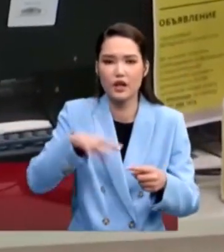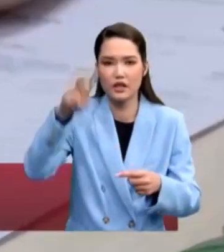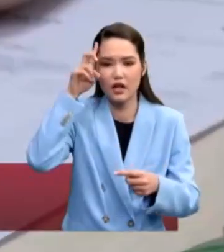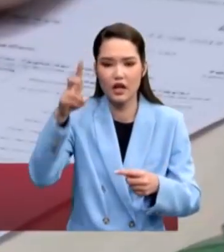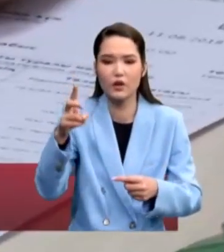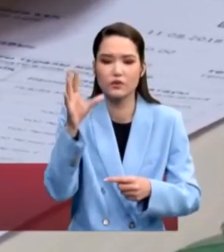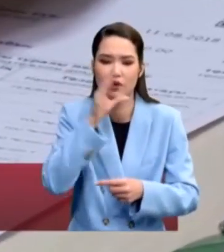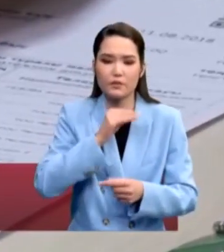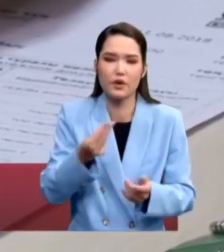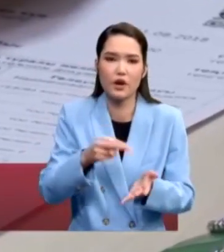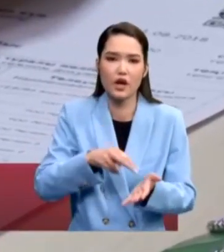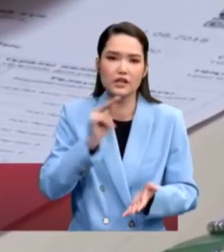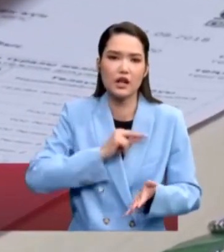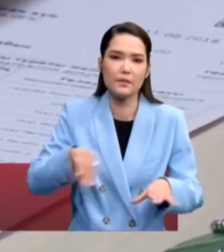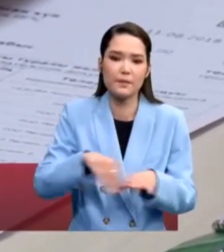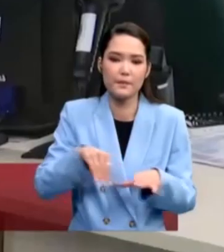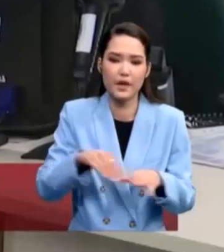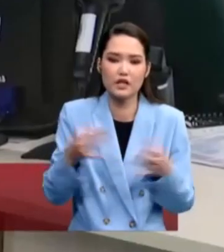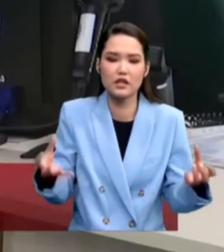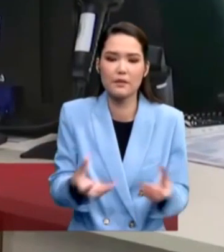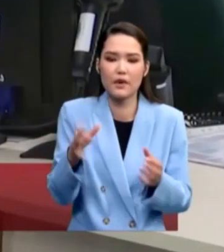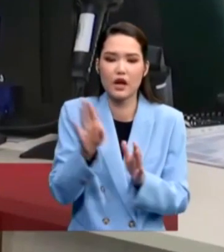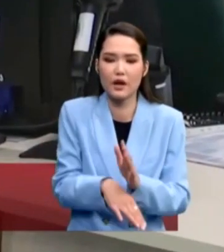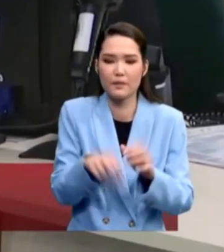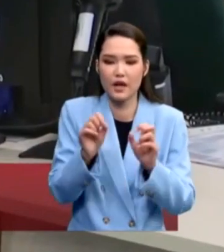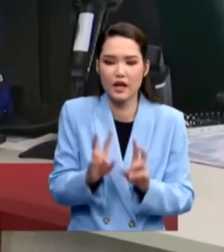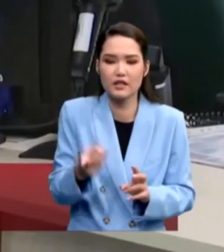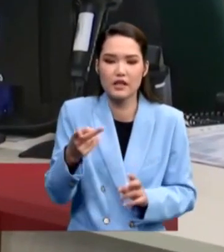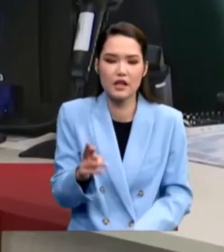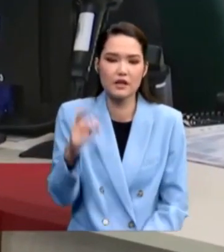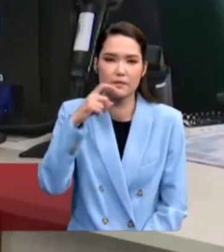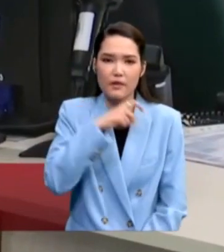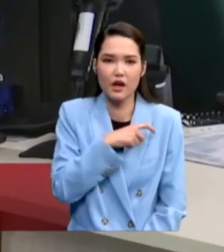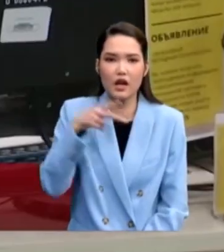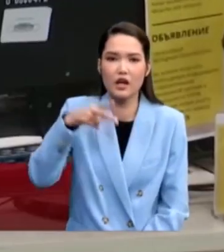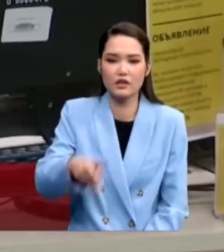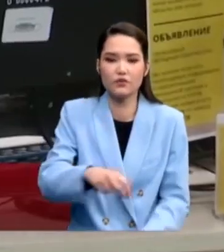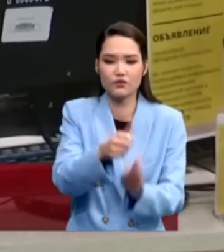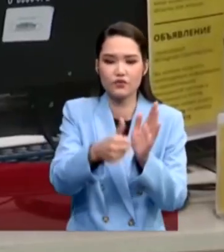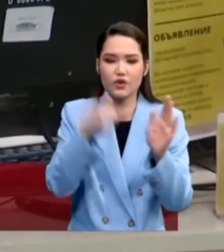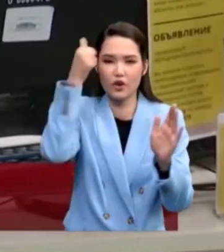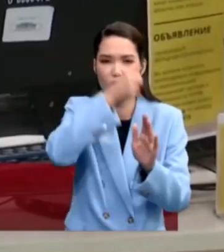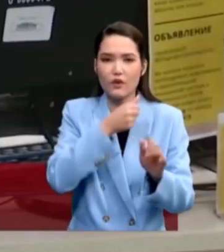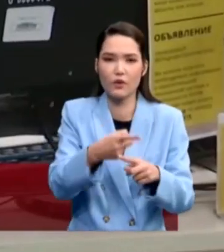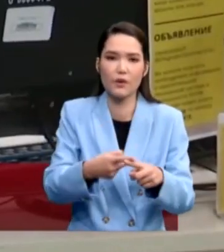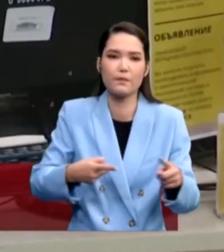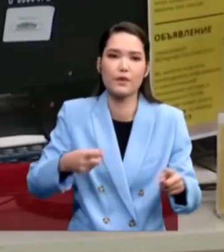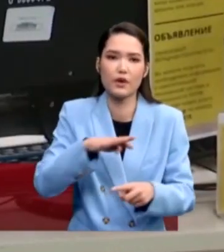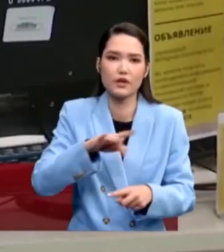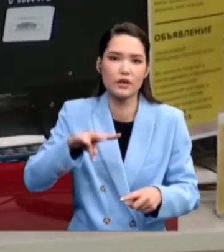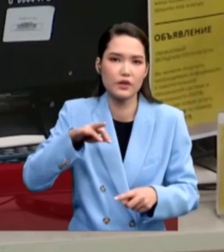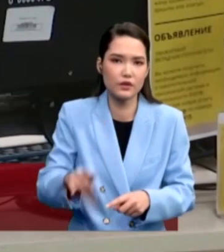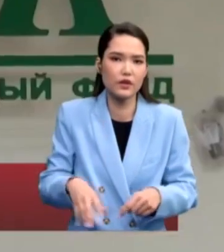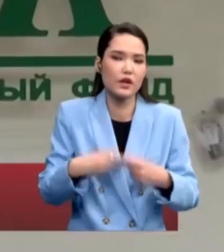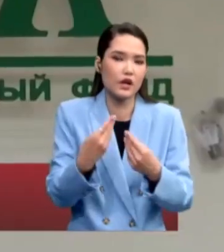стало использовать пенсионные накопления как подушку безопасности для экономики страны. В 2016 году почти 1,5 триллиона тенге